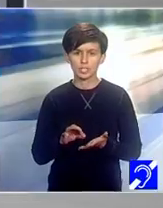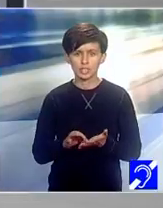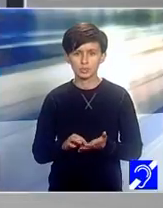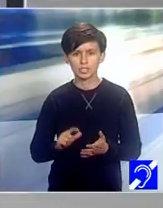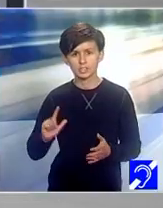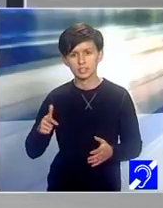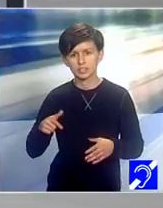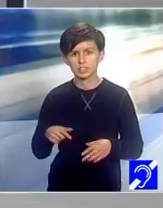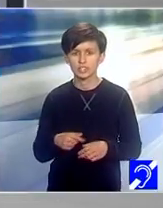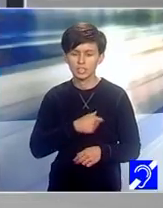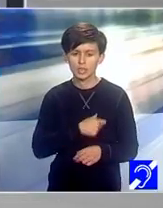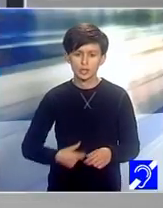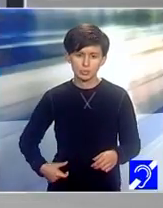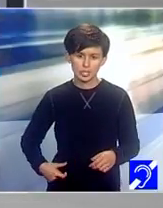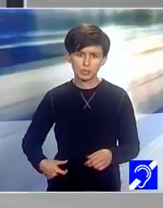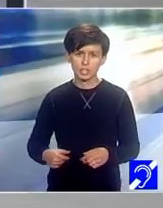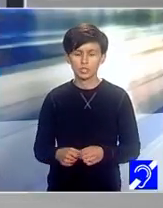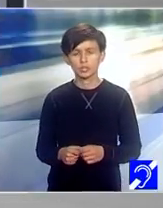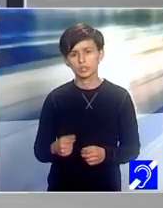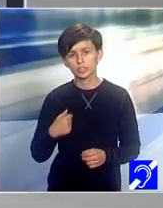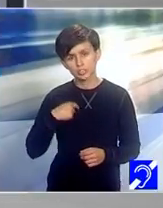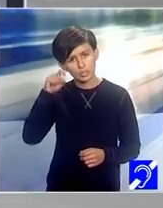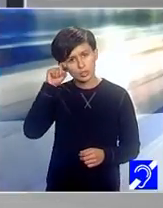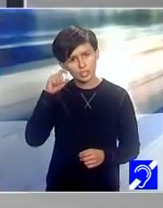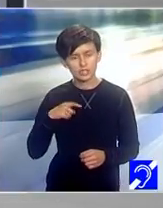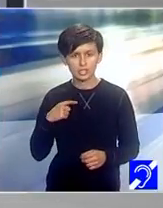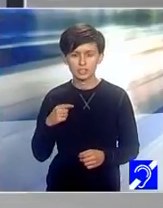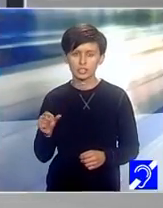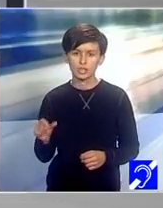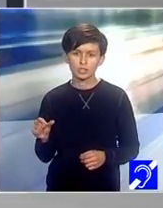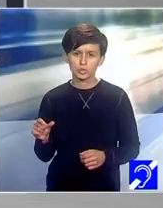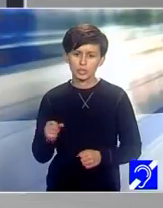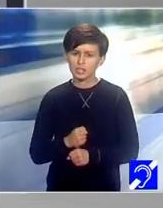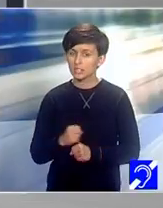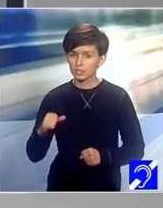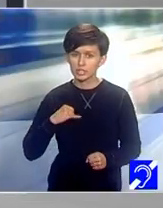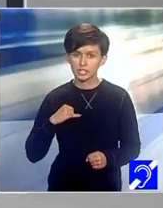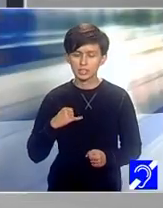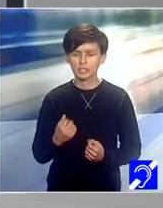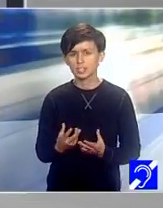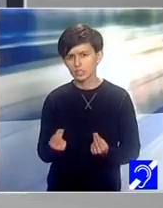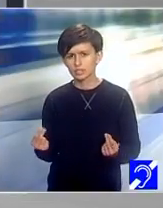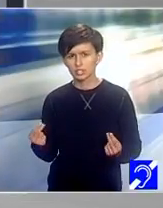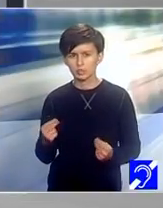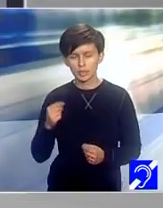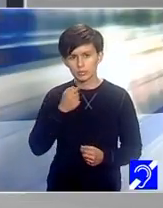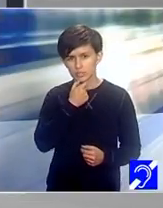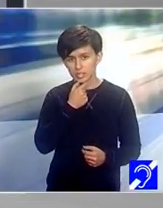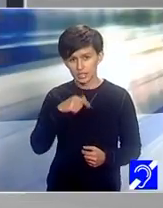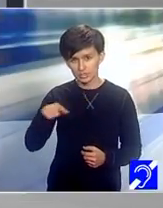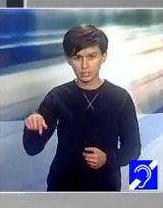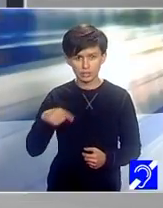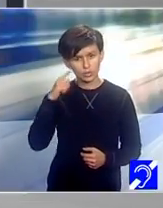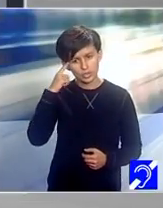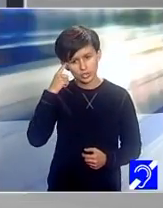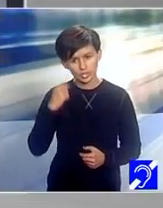tema este alta, dar chiar cred că e o temă foarte fierbinte și de câțiva ani deja știm. Și a doua temă